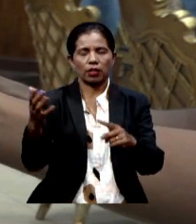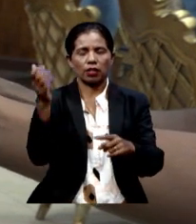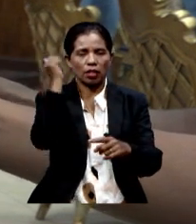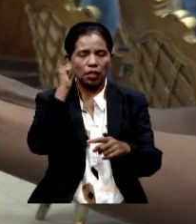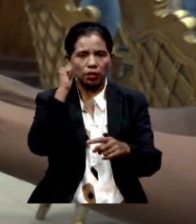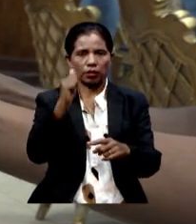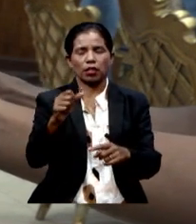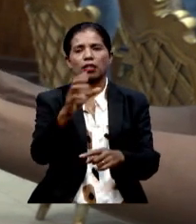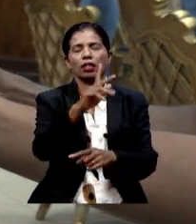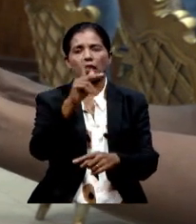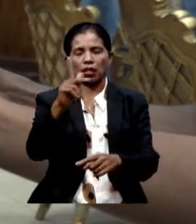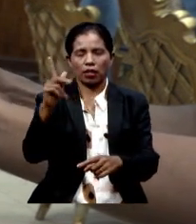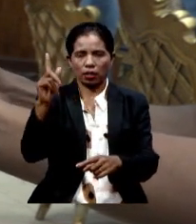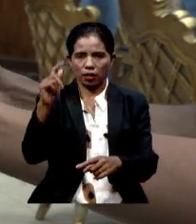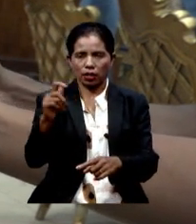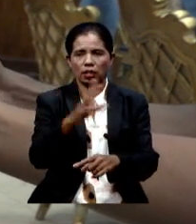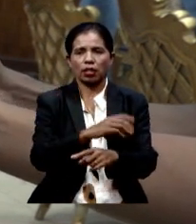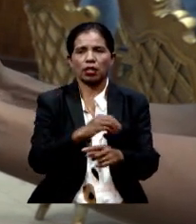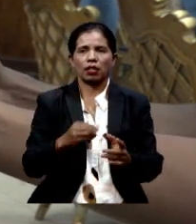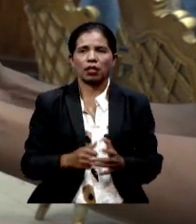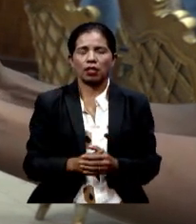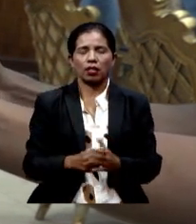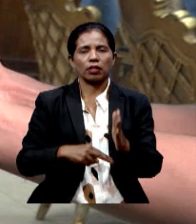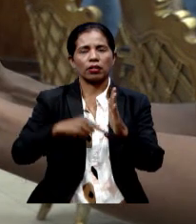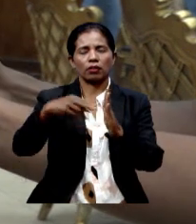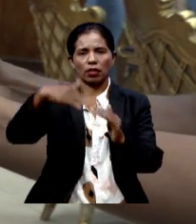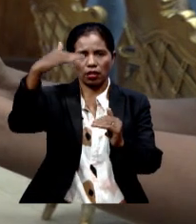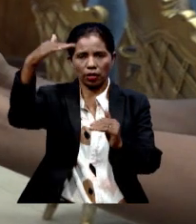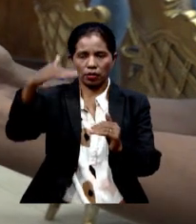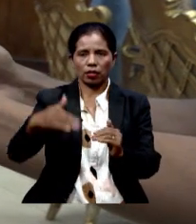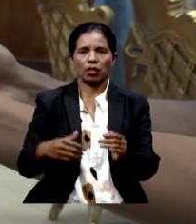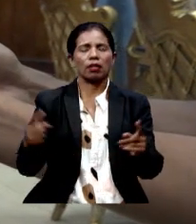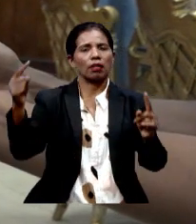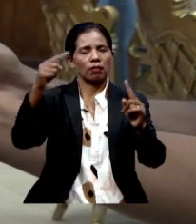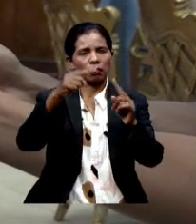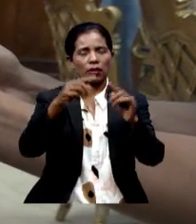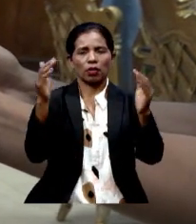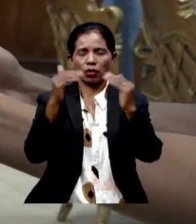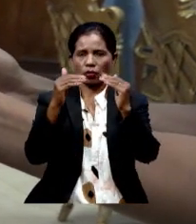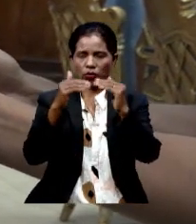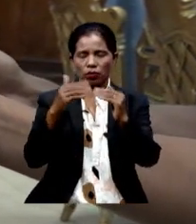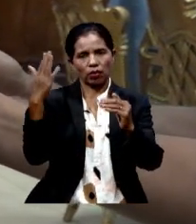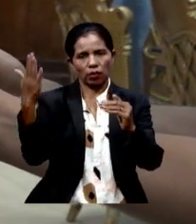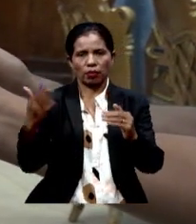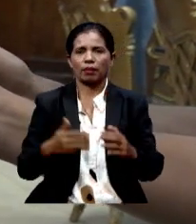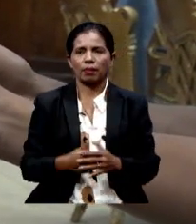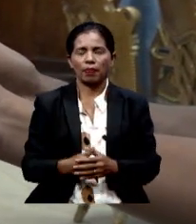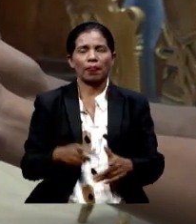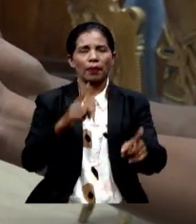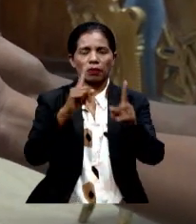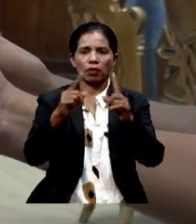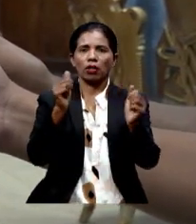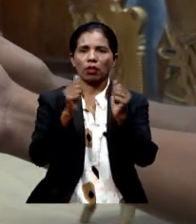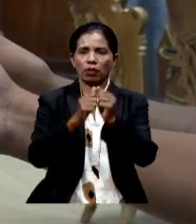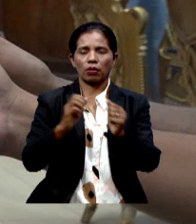Summit, nebe level ASTEP TVS, ba iha encontro ne, ne maka kuliah